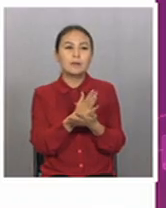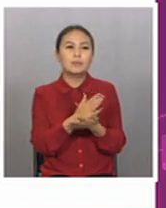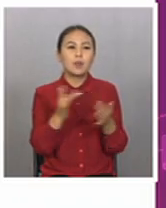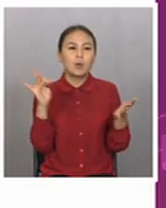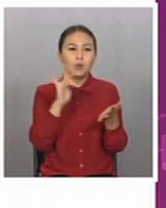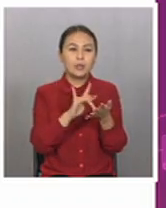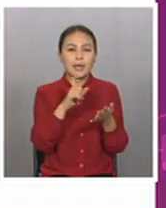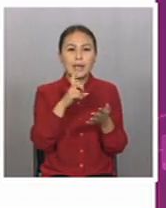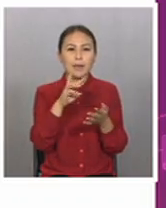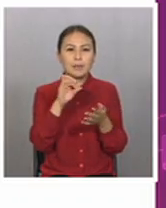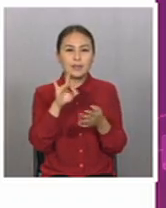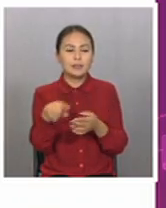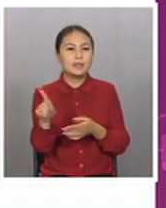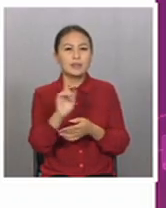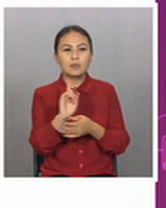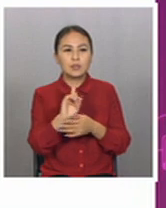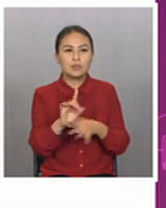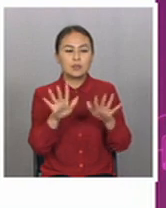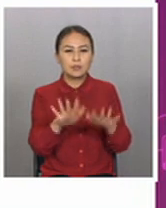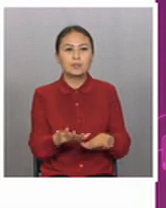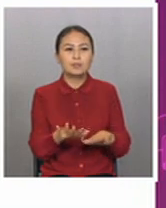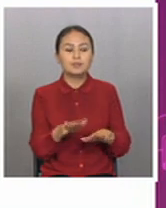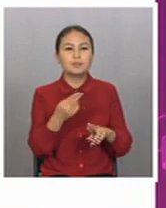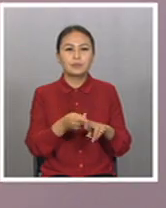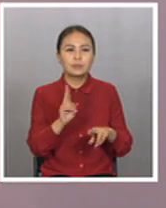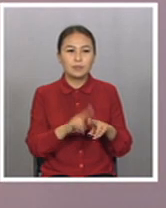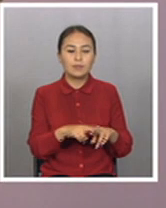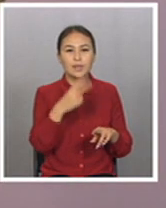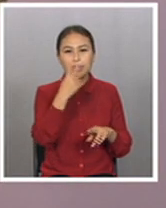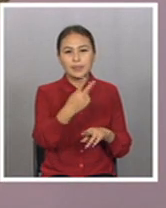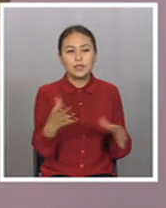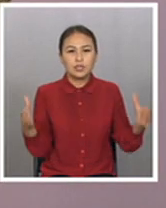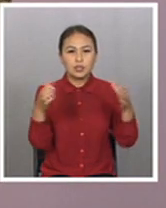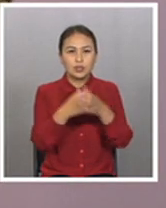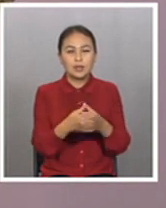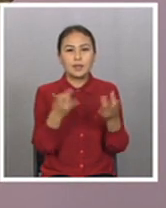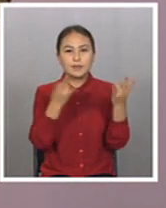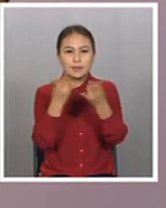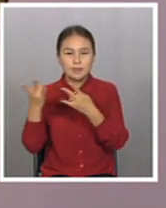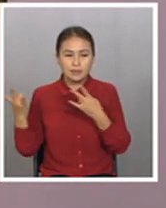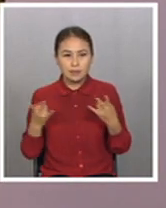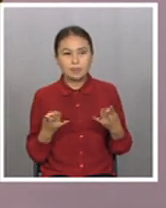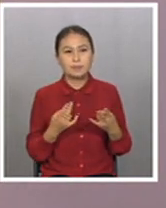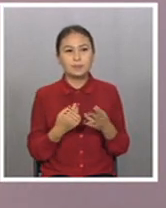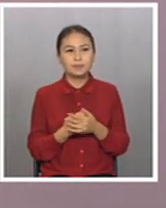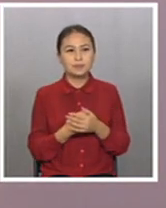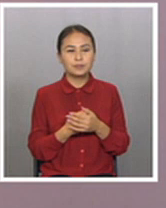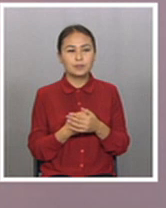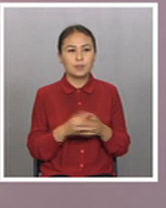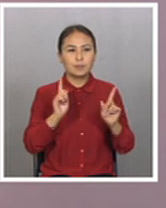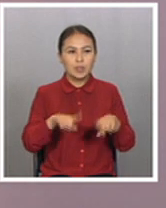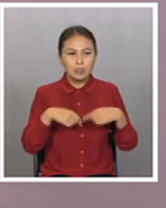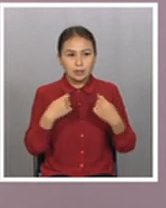Ортақ элемент дегеніміз не? Ортақ элемент дегеніміз екі жиынға да тиісті элемент.